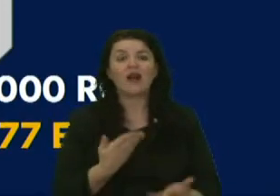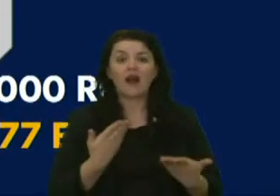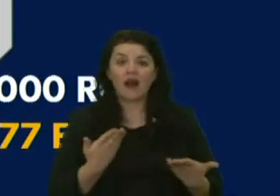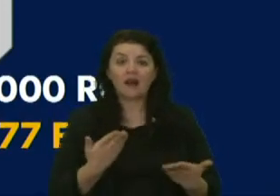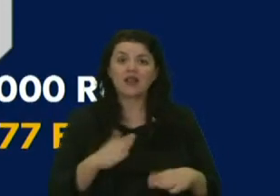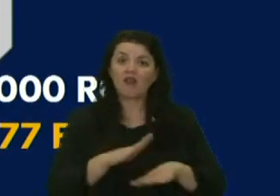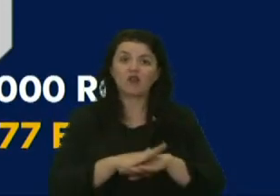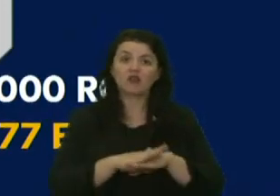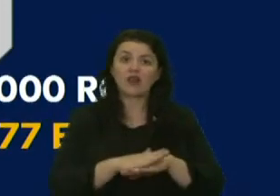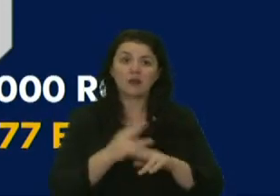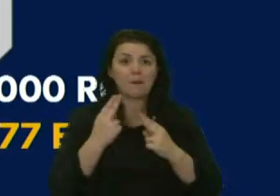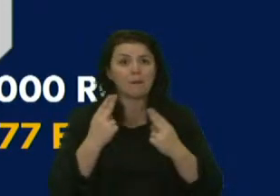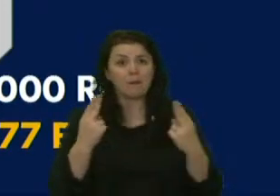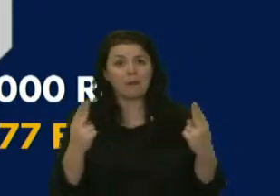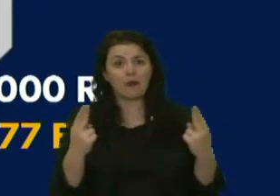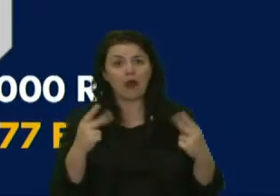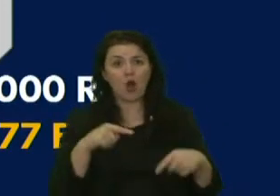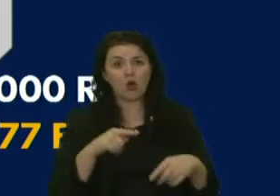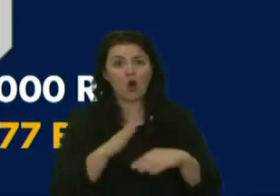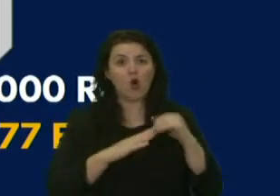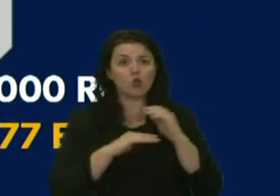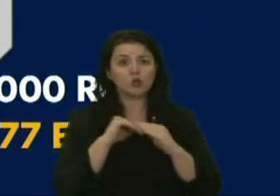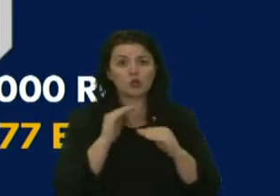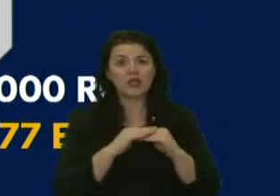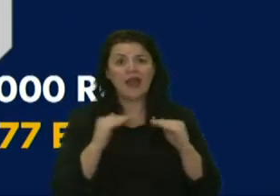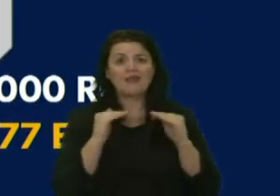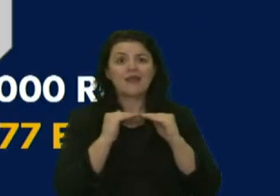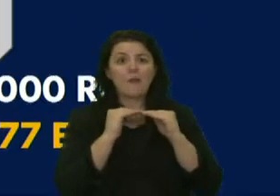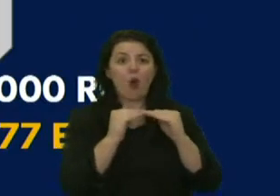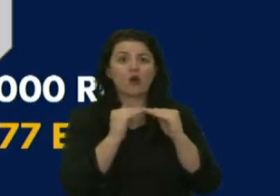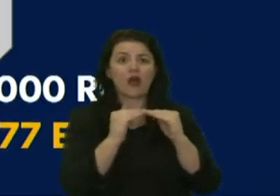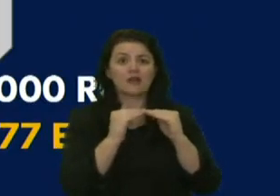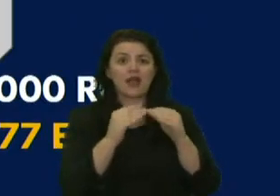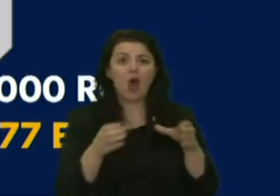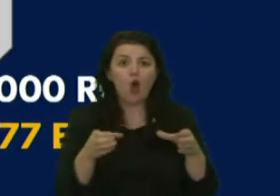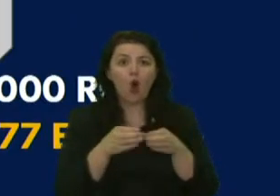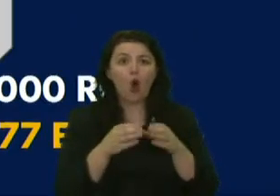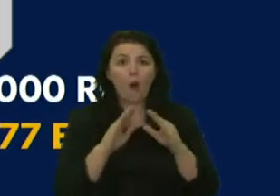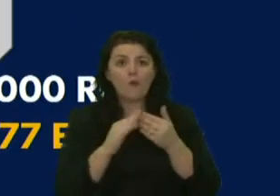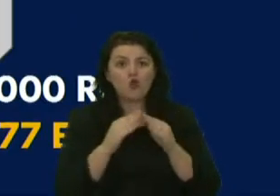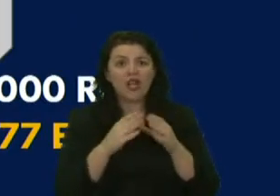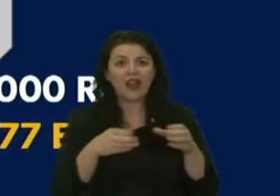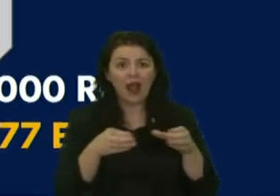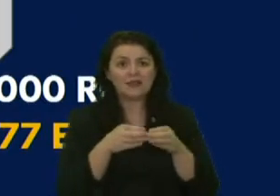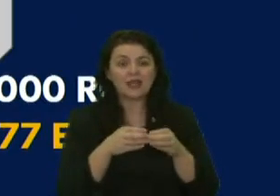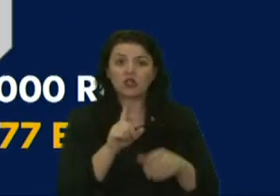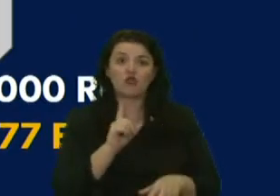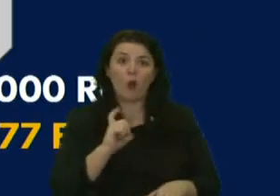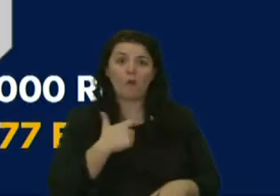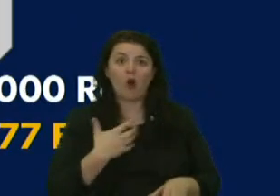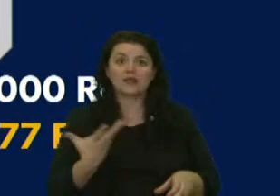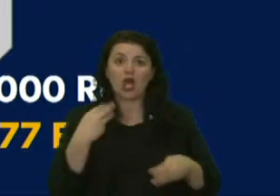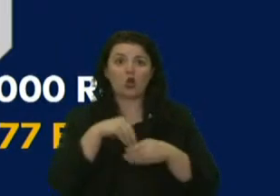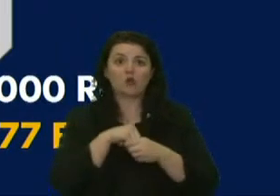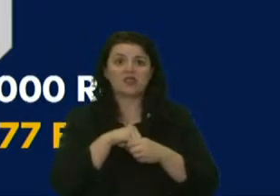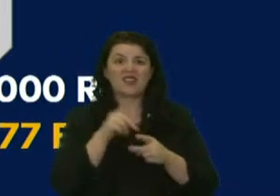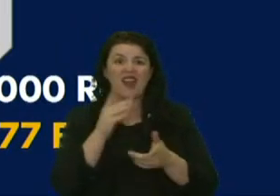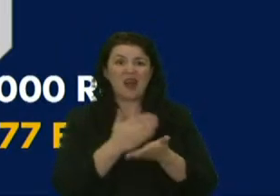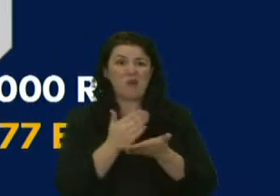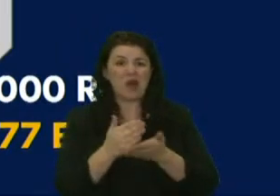fundamentală esențială a unei construcții democratice a unei societăți sau unei comunități nu poți să ai incluziune dacă împ pari